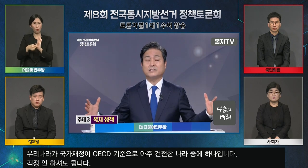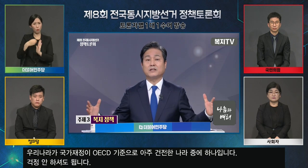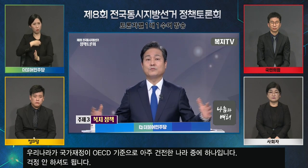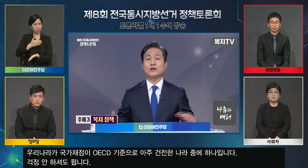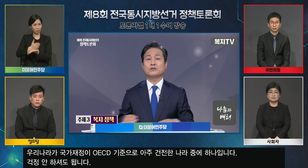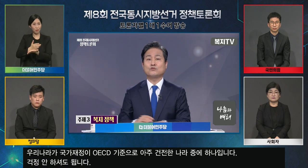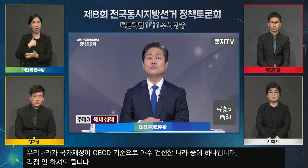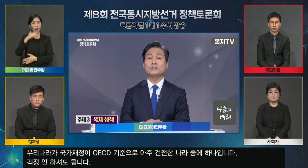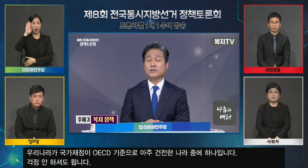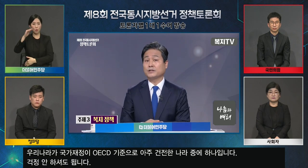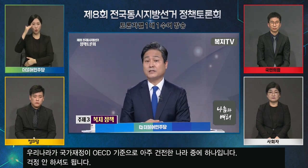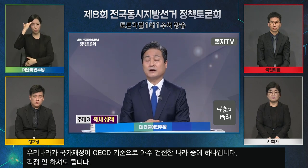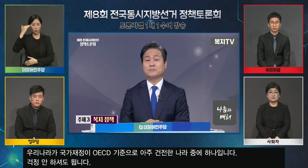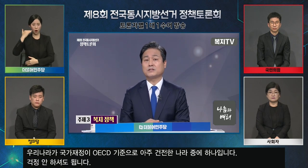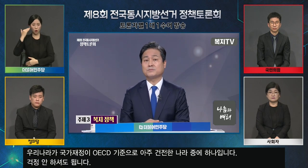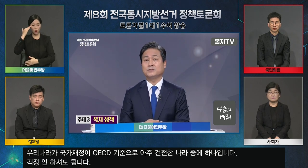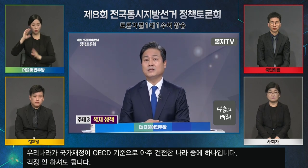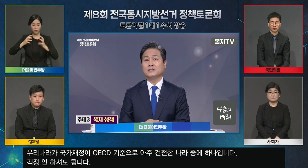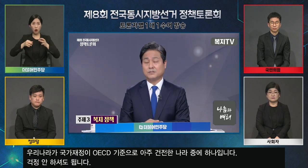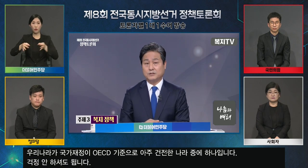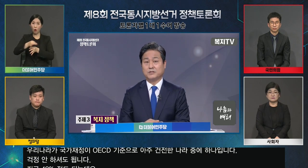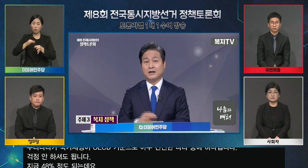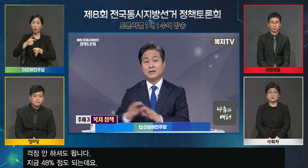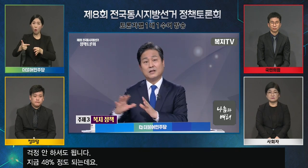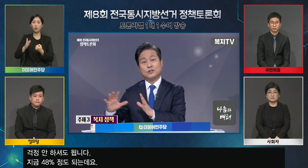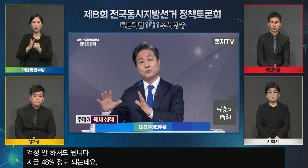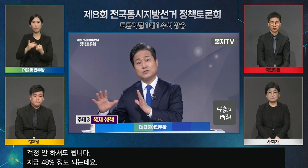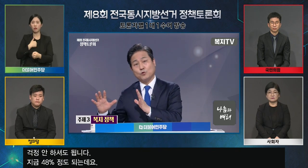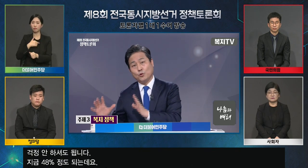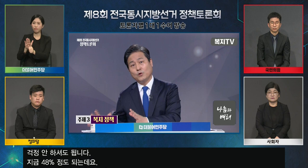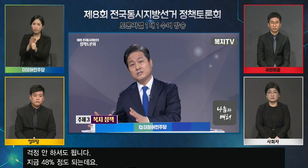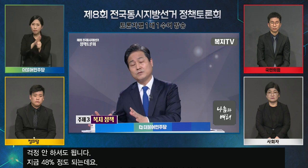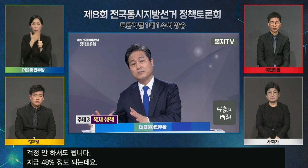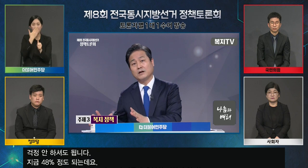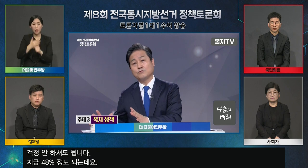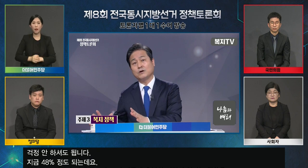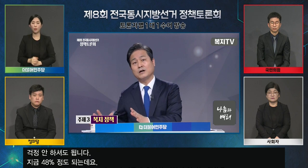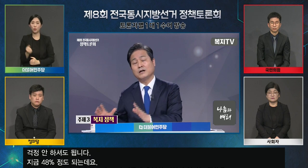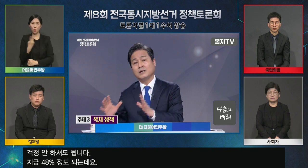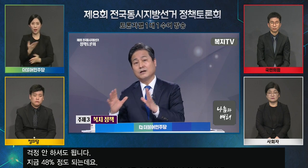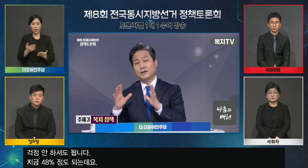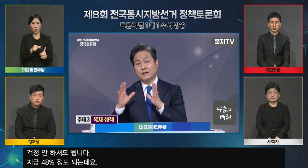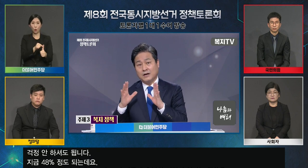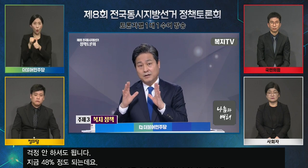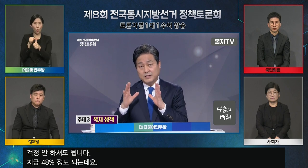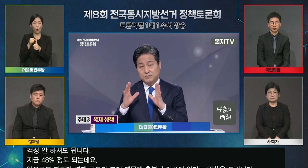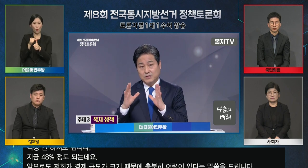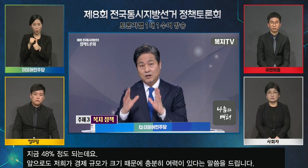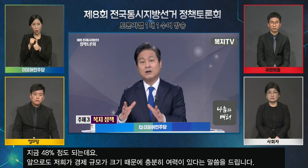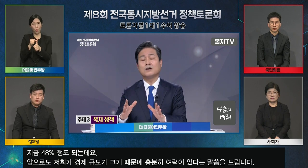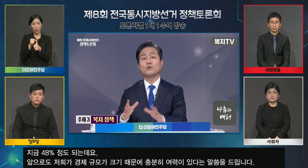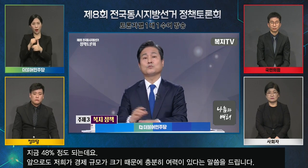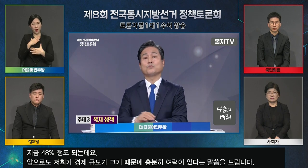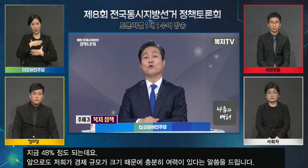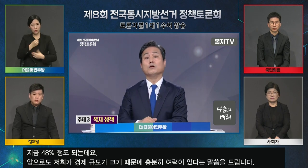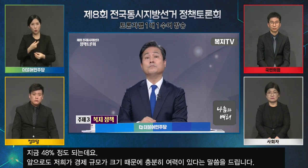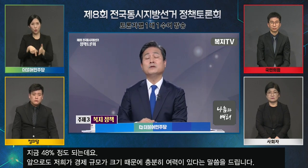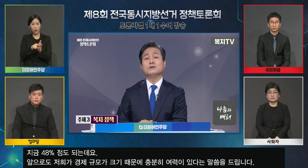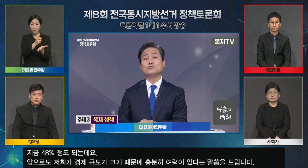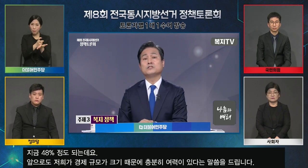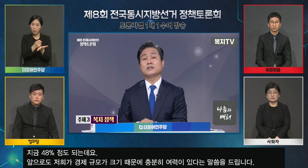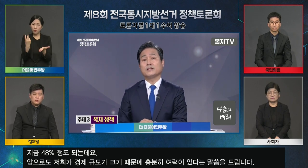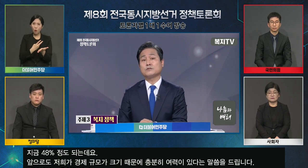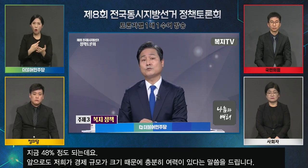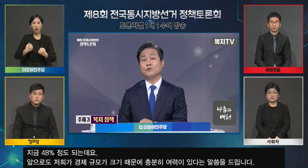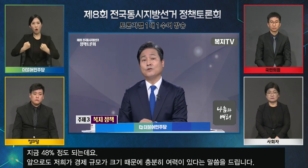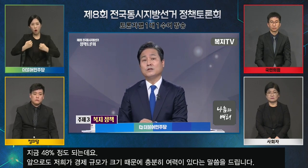규모가 크기 때문에 충분히 여력이 있다. 이런 말씀을 드립니다. 더불어서 고용안전망과 아까 말씀드린 건강보험